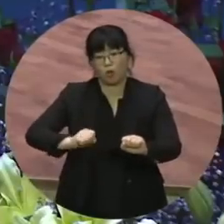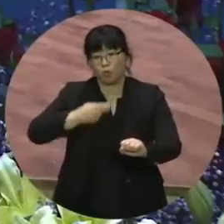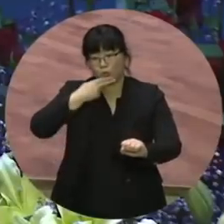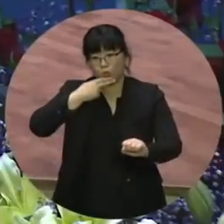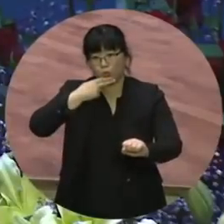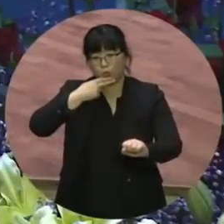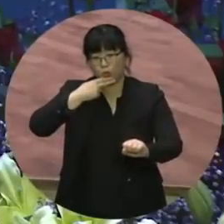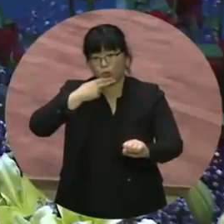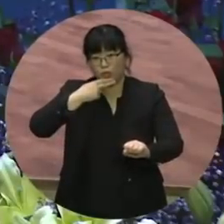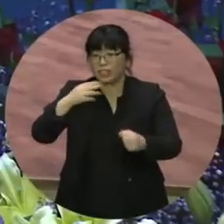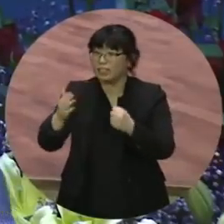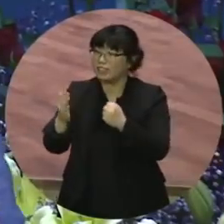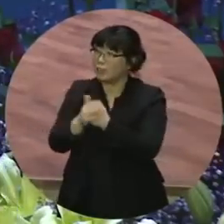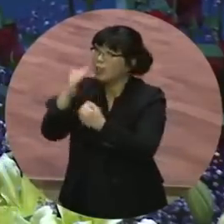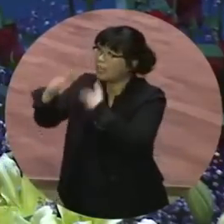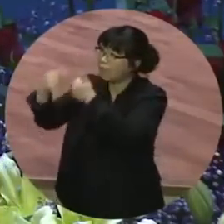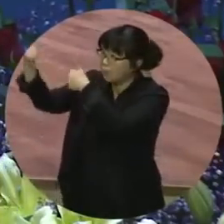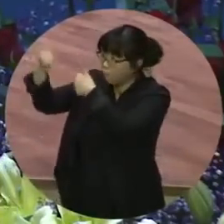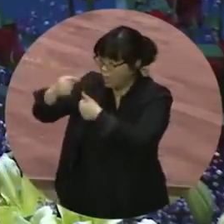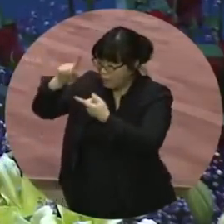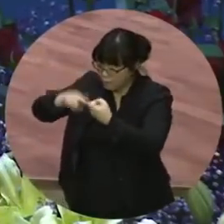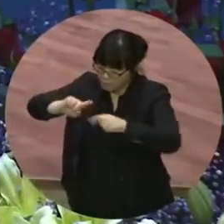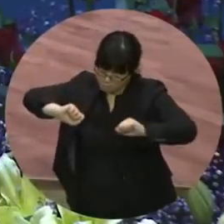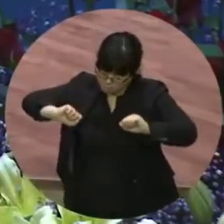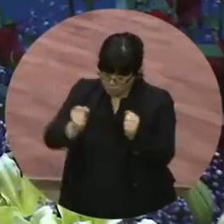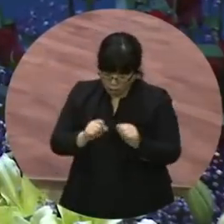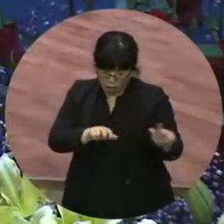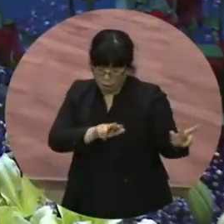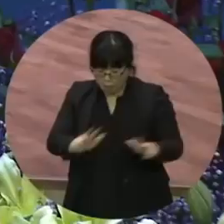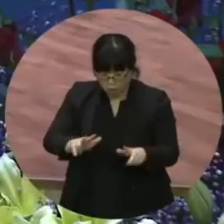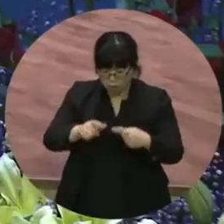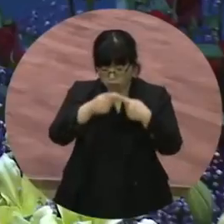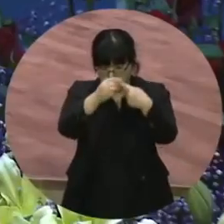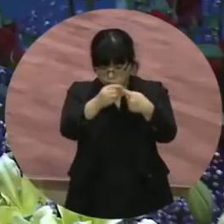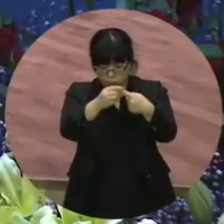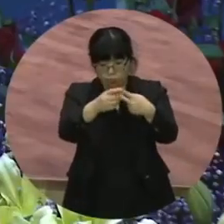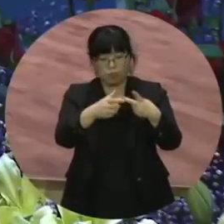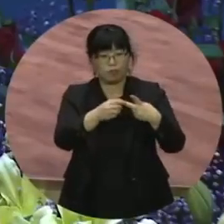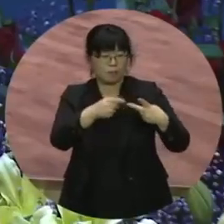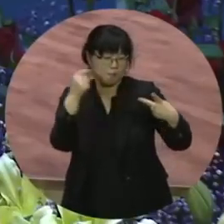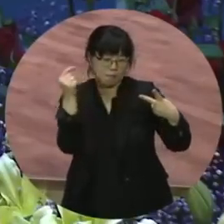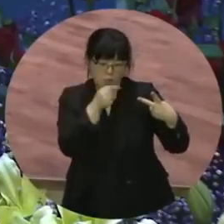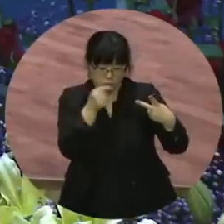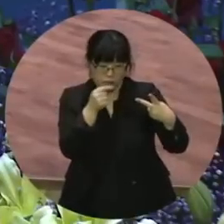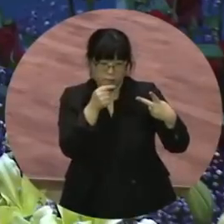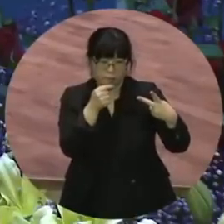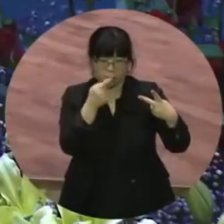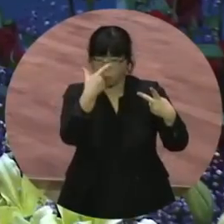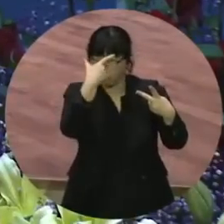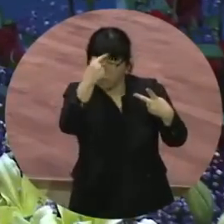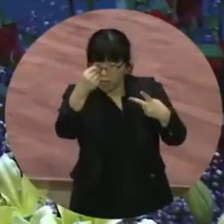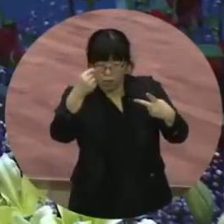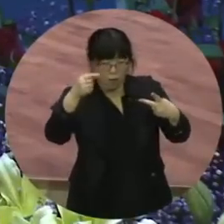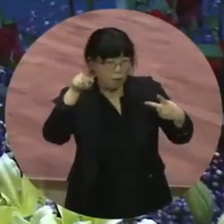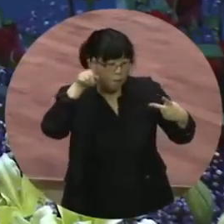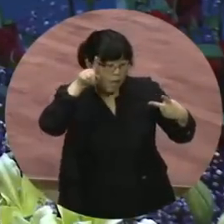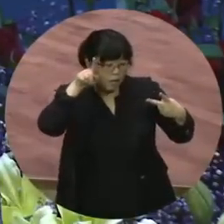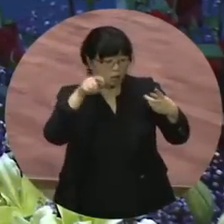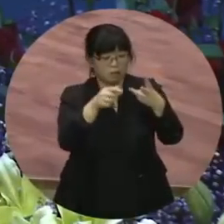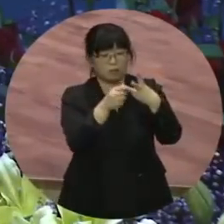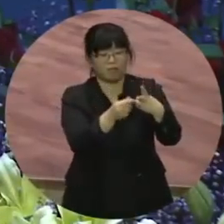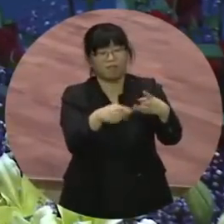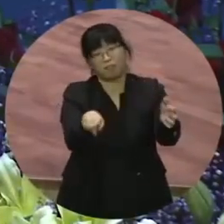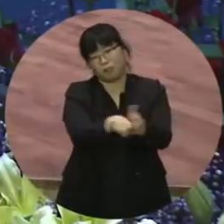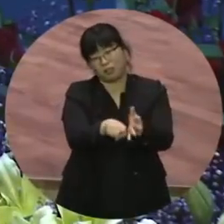적시로. 사실 아브라함이 핑계 대려면요, 핑계 될 것 많아요. 언제는 아들 준 데가 아들 하나 줘놓고